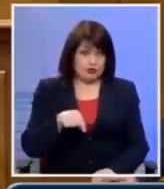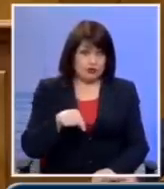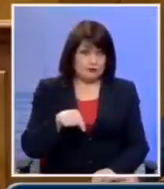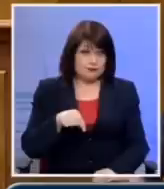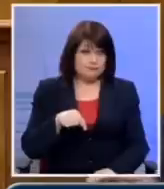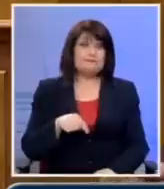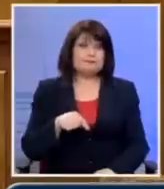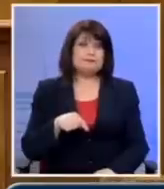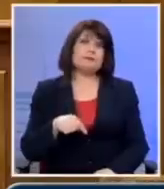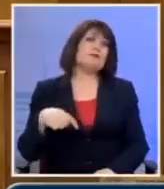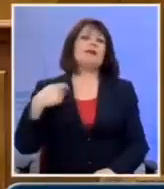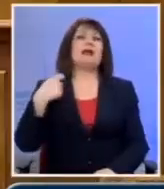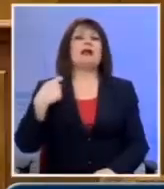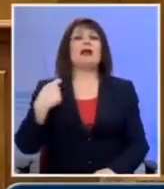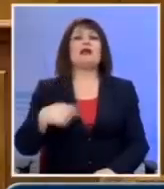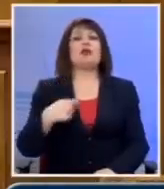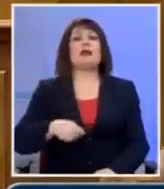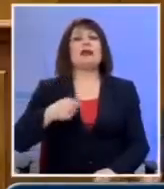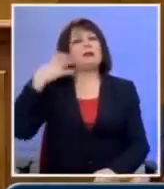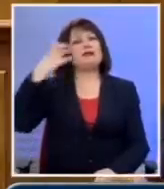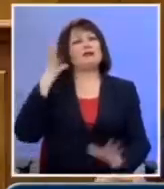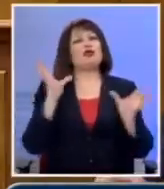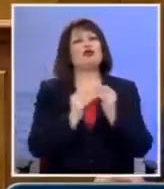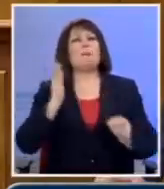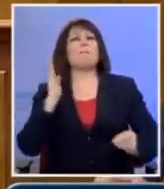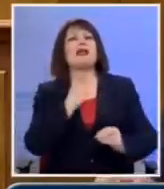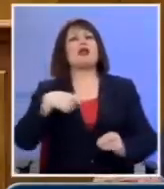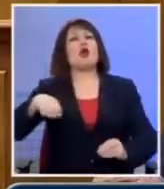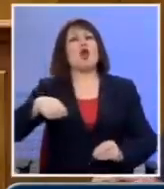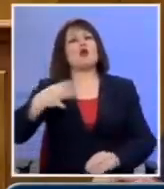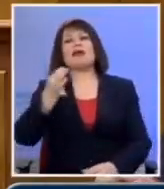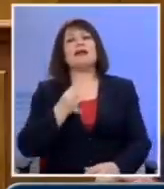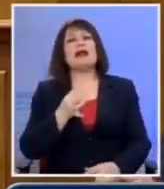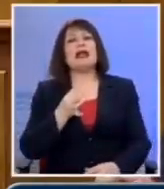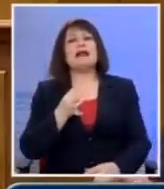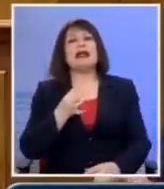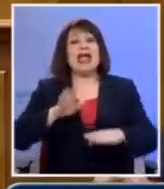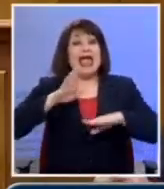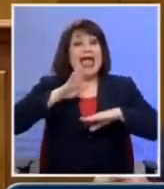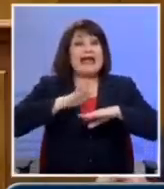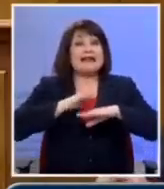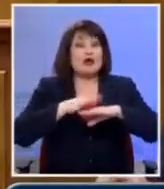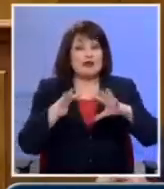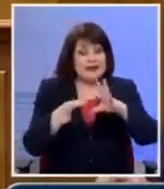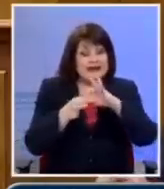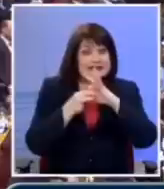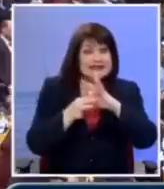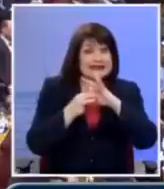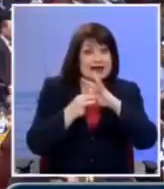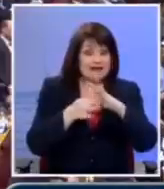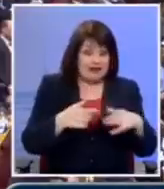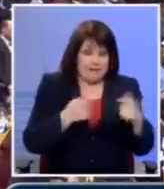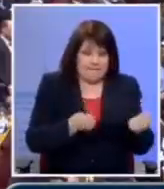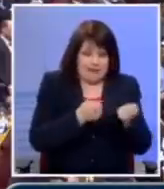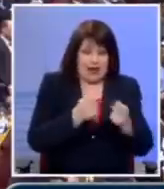χάνεται αυτό που οι νομικοί, οι ποινικολόγοι ονομάζουν αιτιώδη συνάφεια μεταξύ πράξης